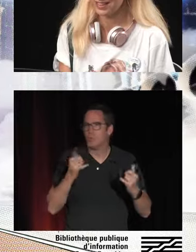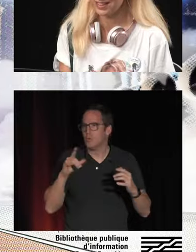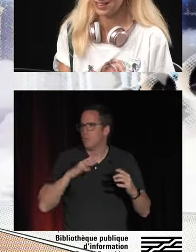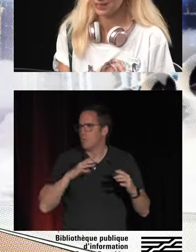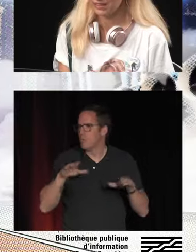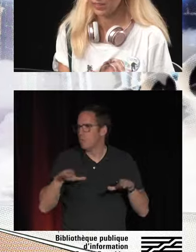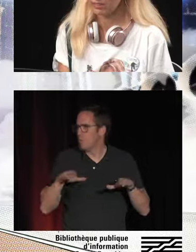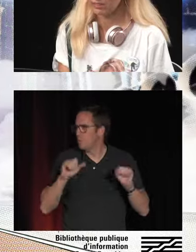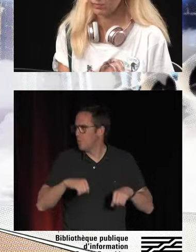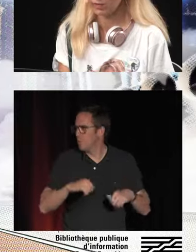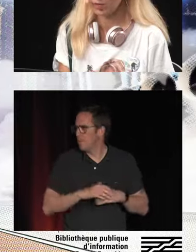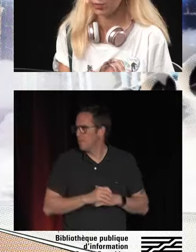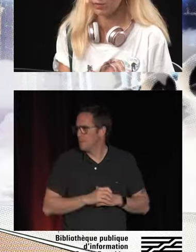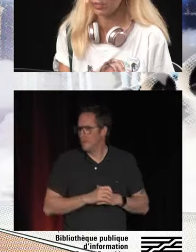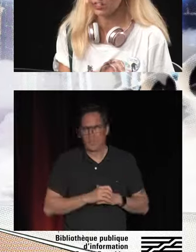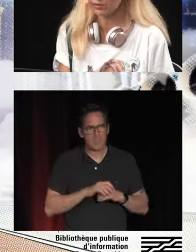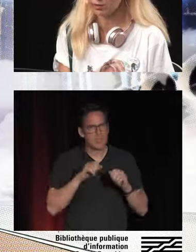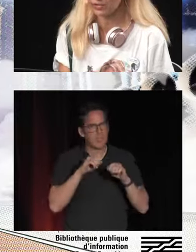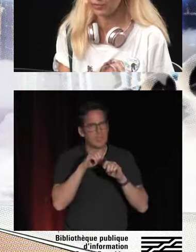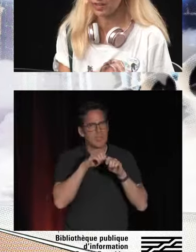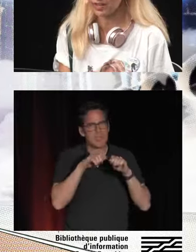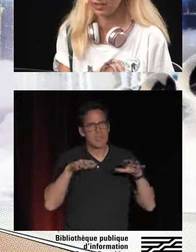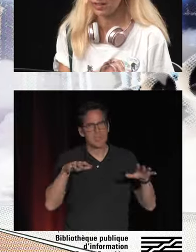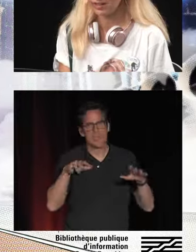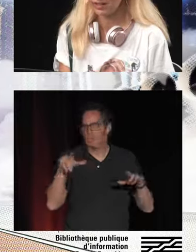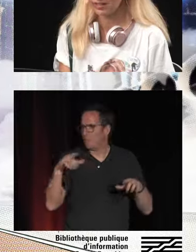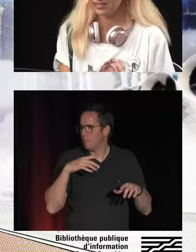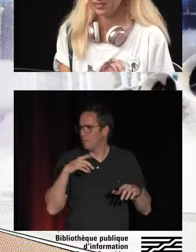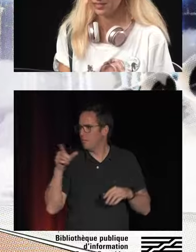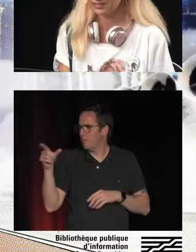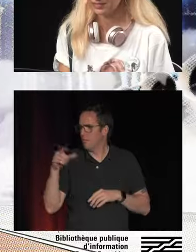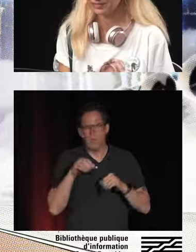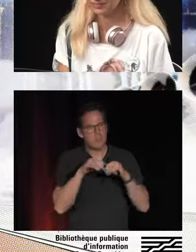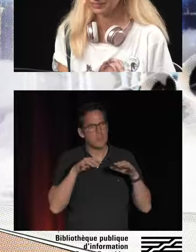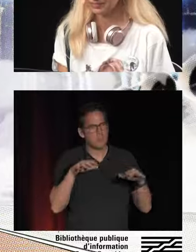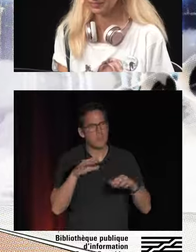Ils sont... Pas de réseau, mais je vois Nitzel dans le chat depuis tout à l'heure.